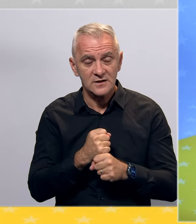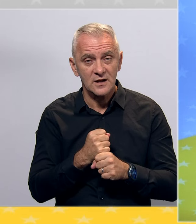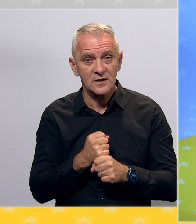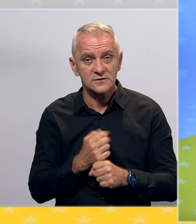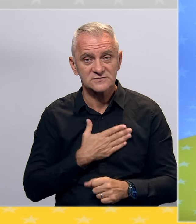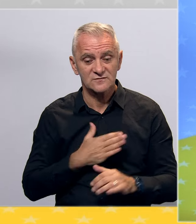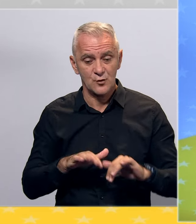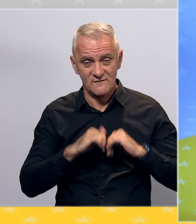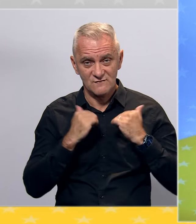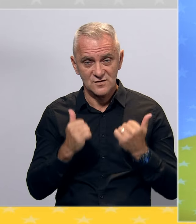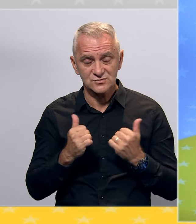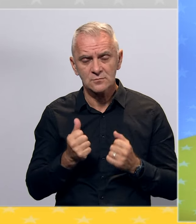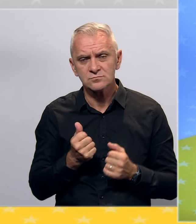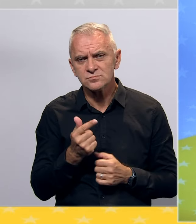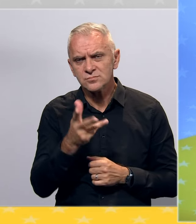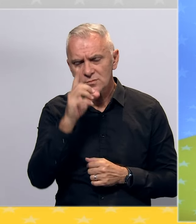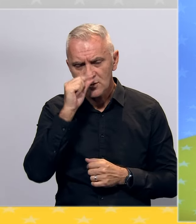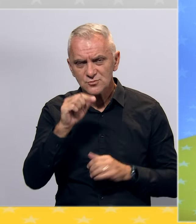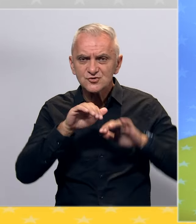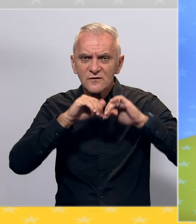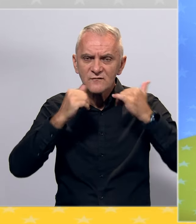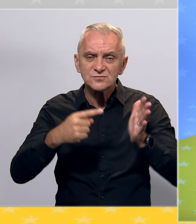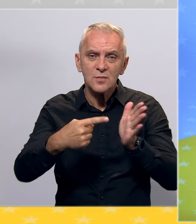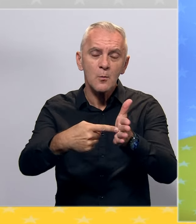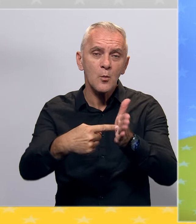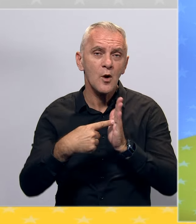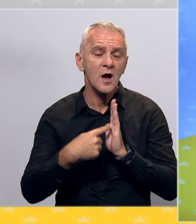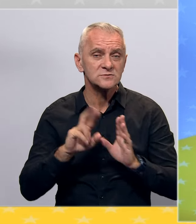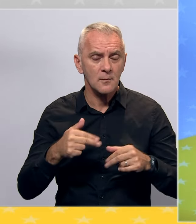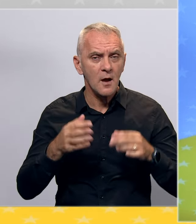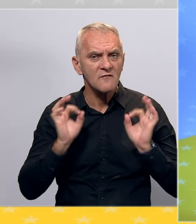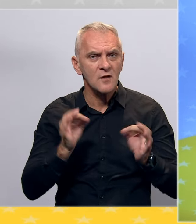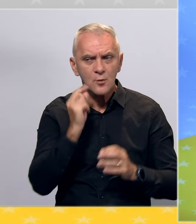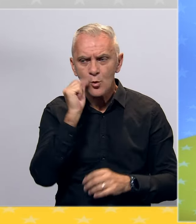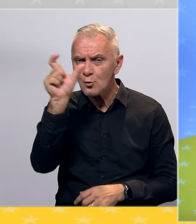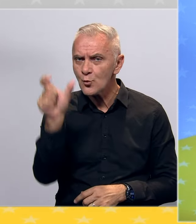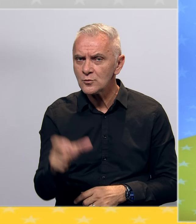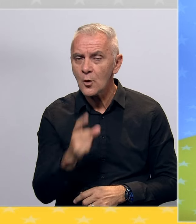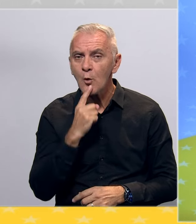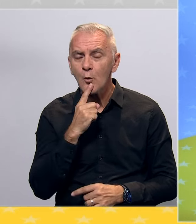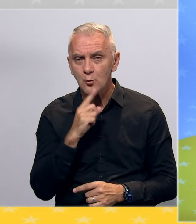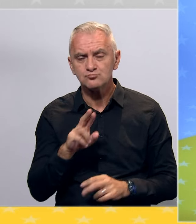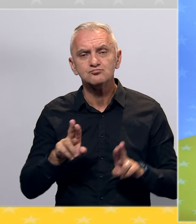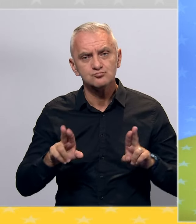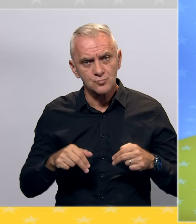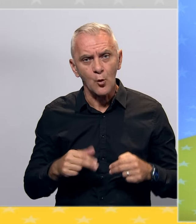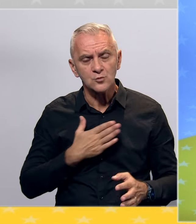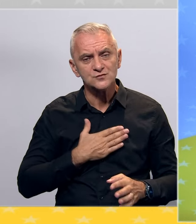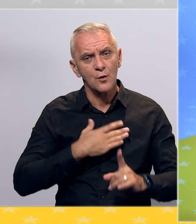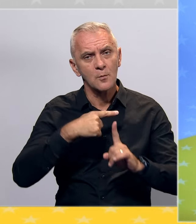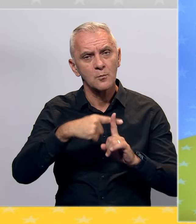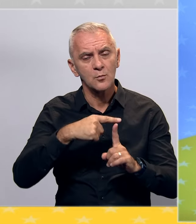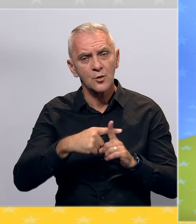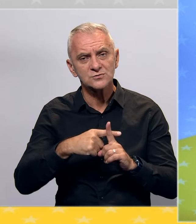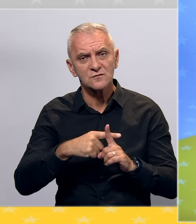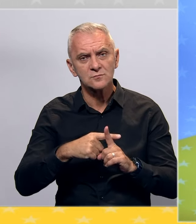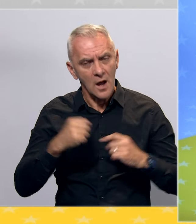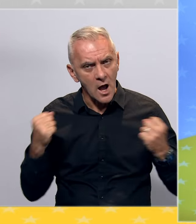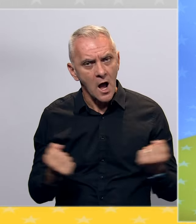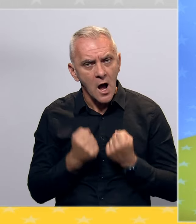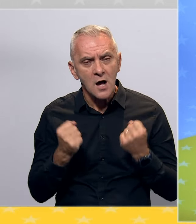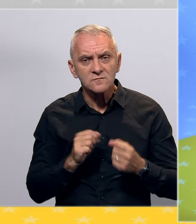u brojnim općinskim vijećima pokazala da ima kvalitetne kadrove koji su u stanju svojim pozitivnim, proaktivnim